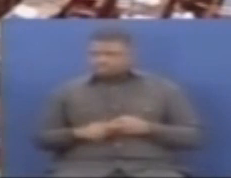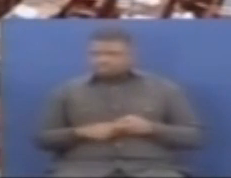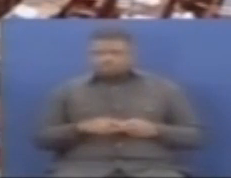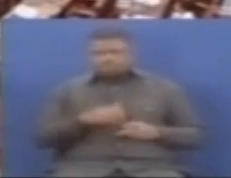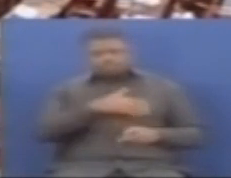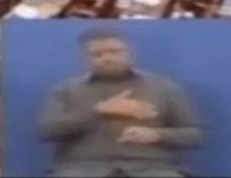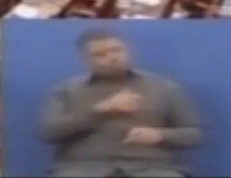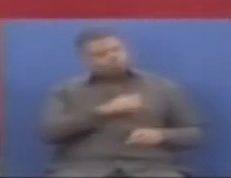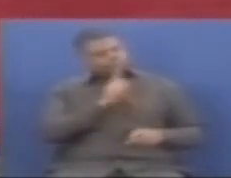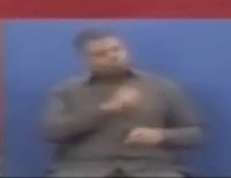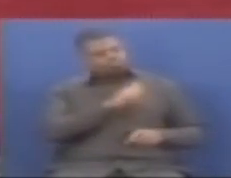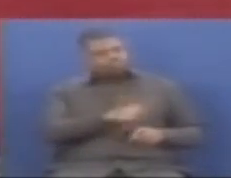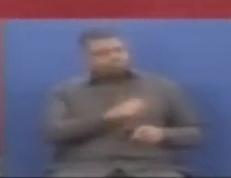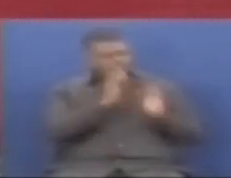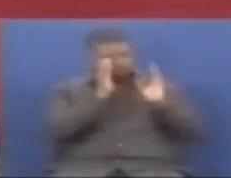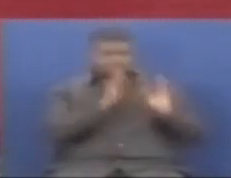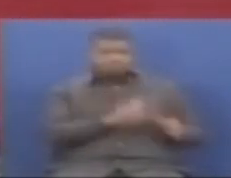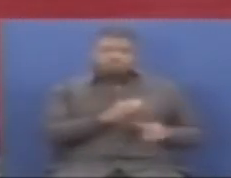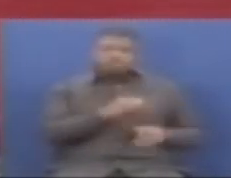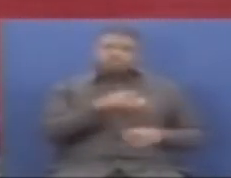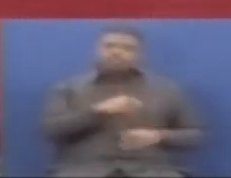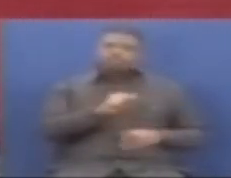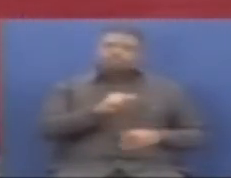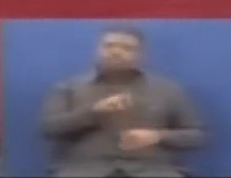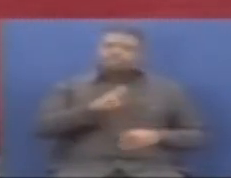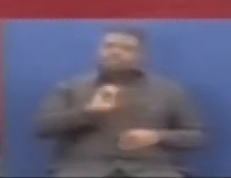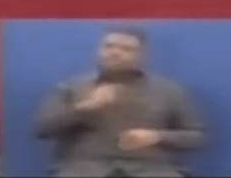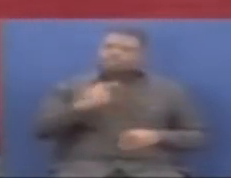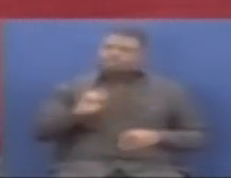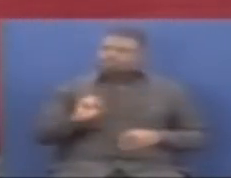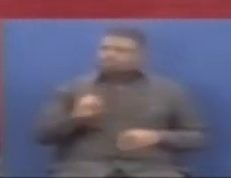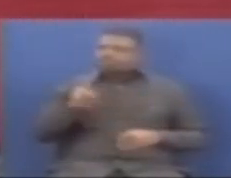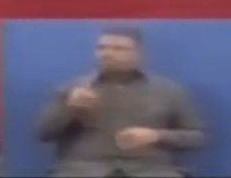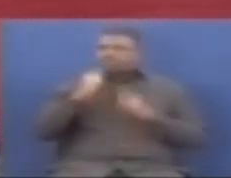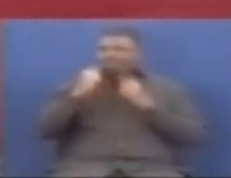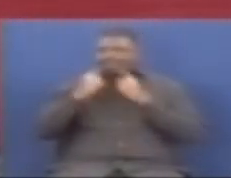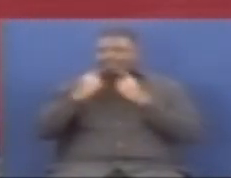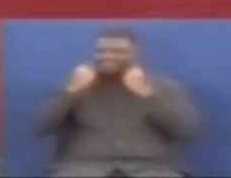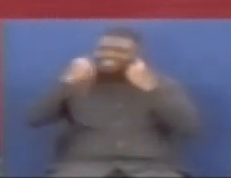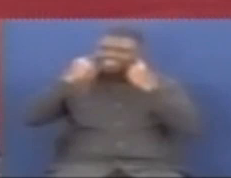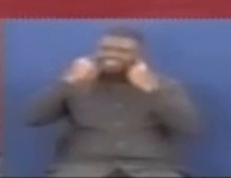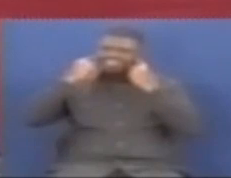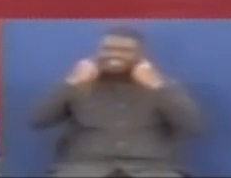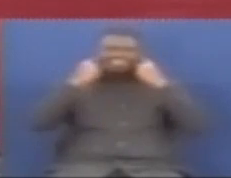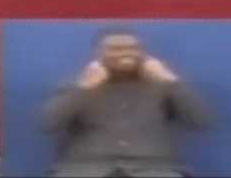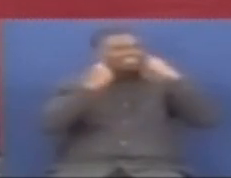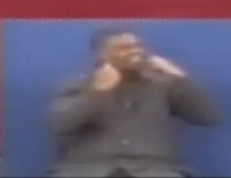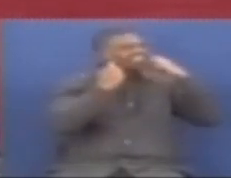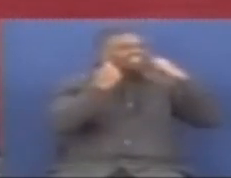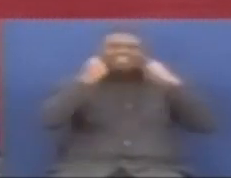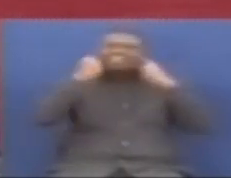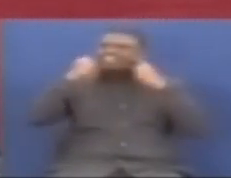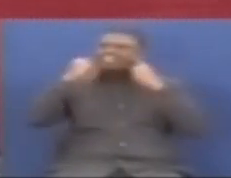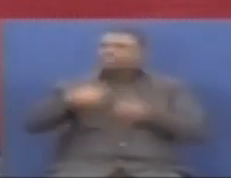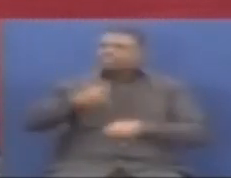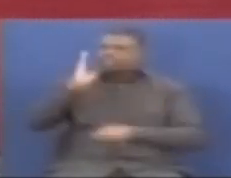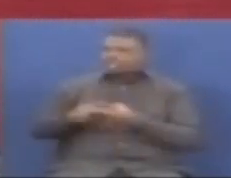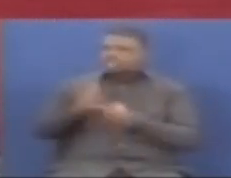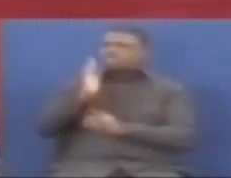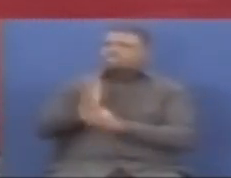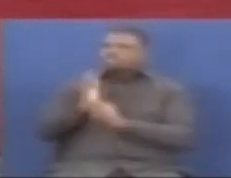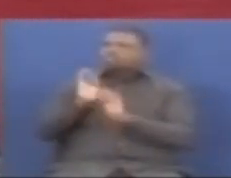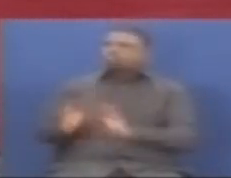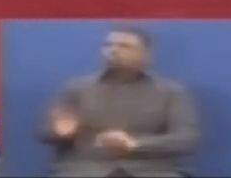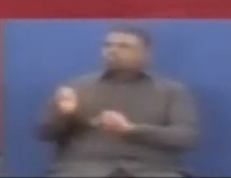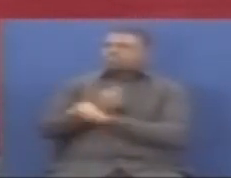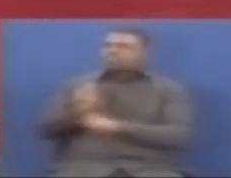na imezaa matunda kwa kweli, kwa sababu maeneo yote korofi, mheshimiwa naibu spika, tunafanya matengenezo makubwa ikiwepo ujenzi wa daraja kubwa kabisa katika mto